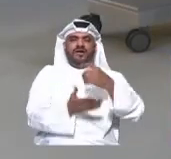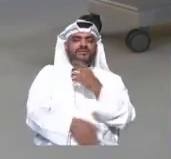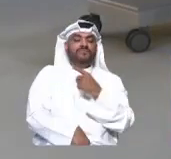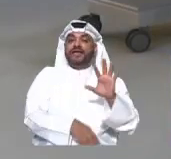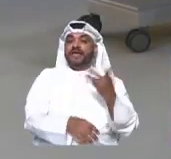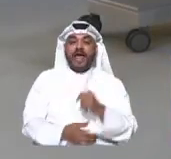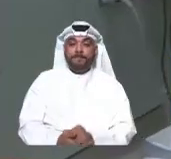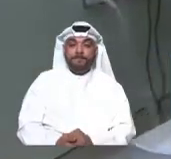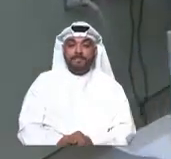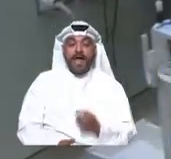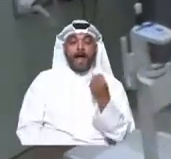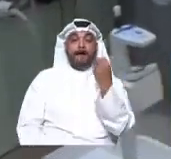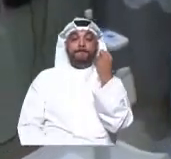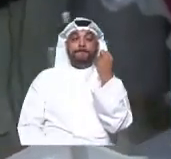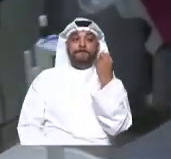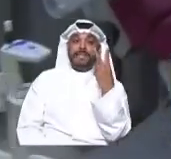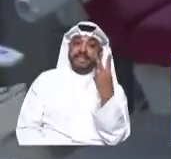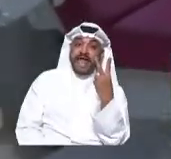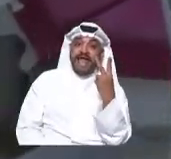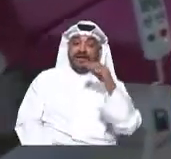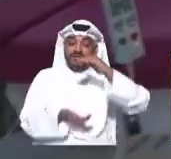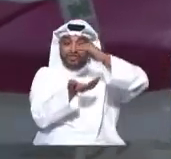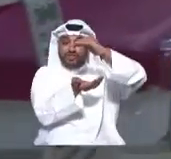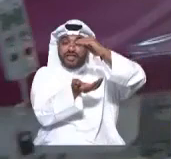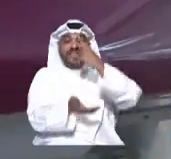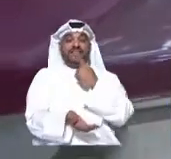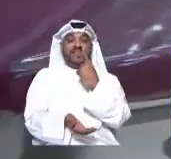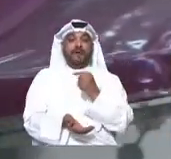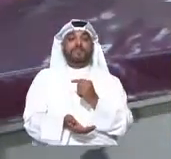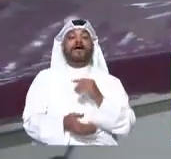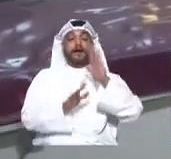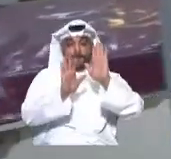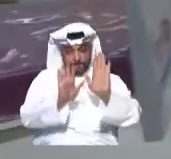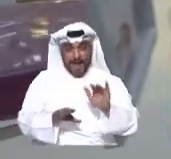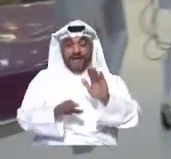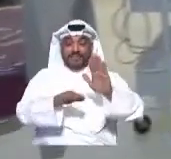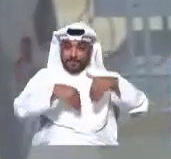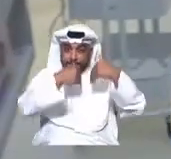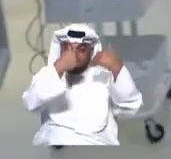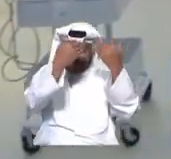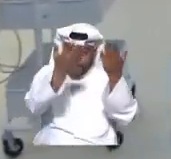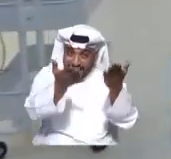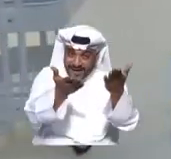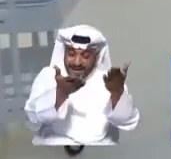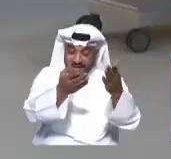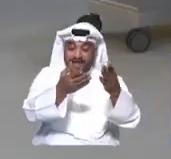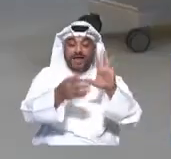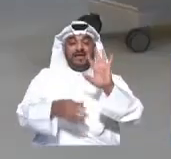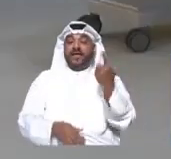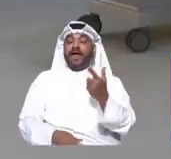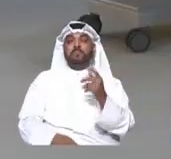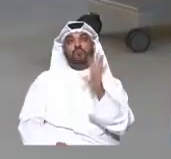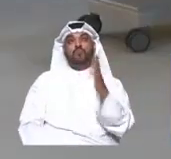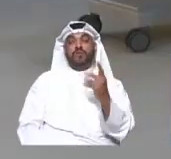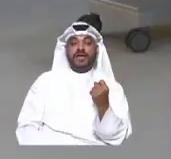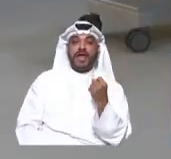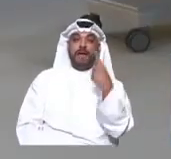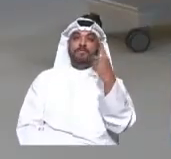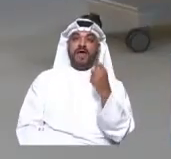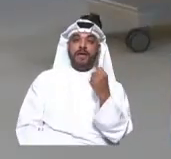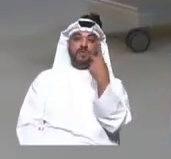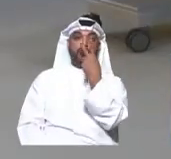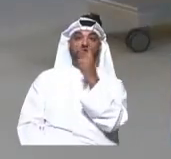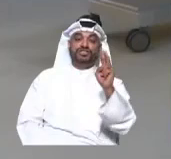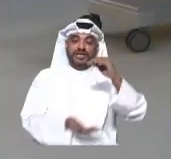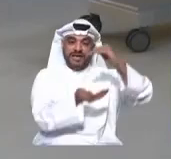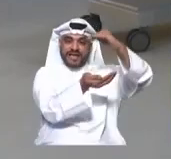200 كيس او 200 متبرع. في عندنا حملة خارج بنك الدم متوقعين ان فيها 100 الى 120 كيس